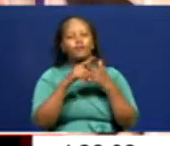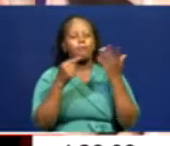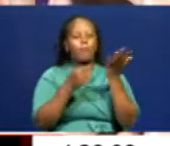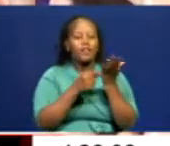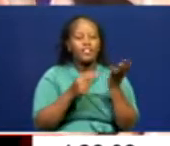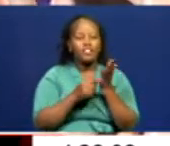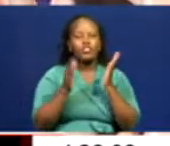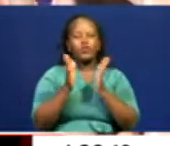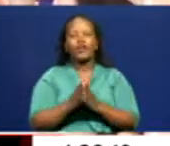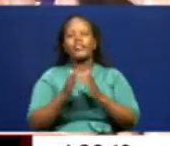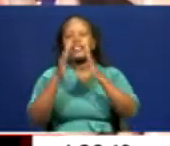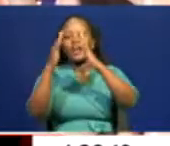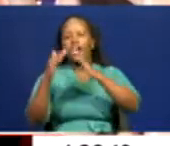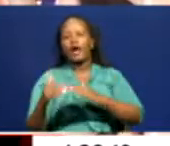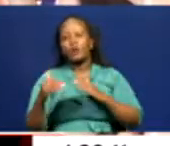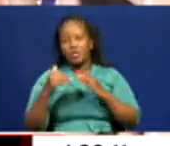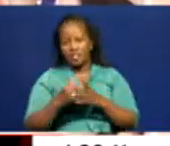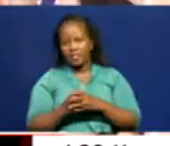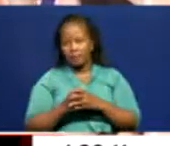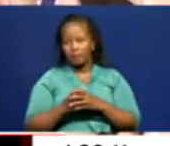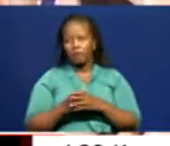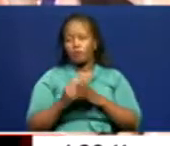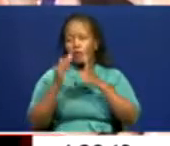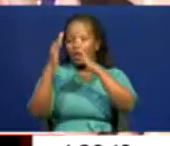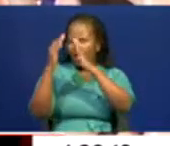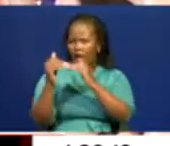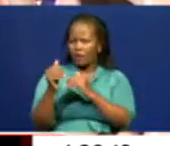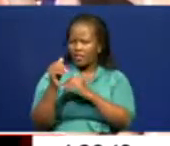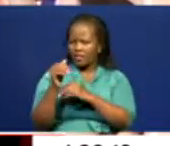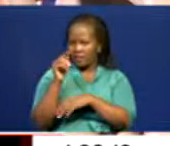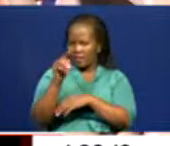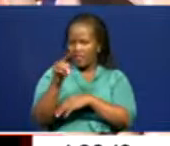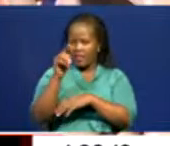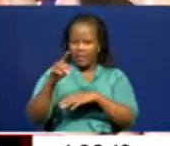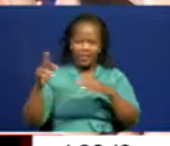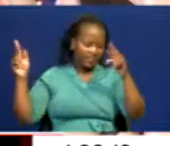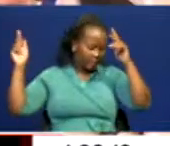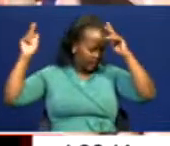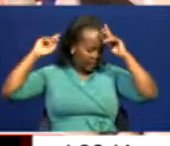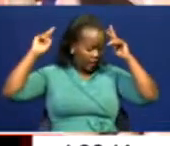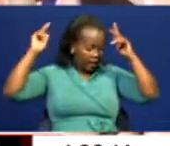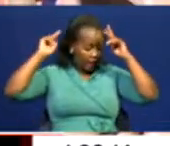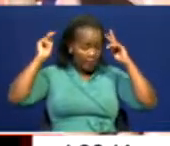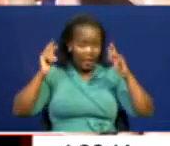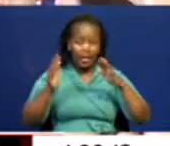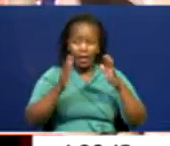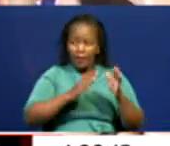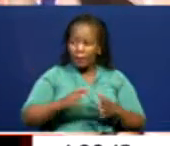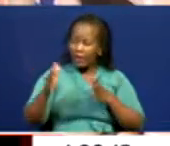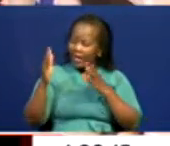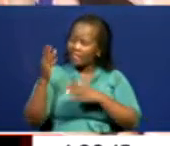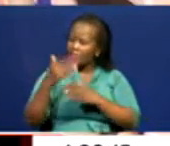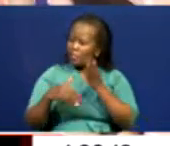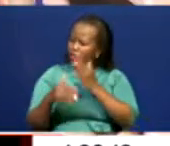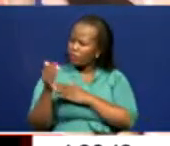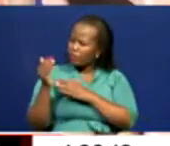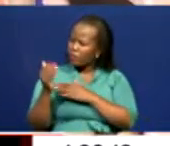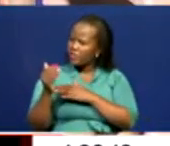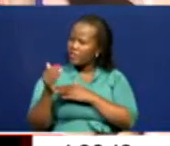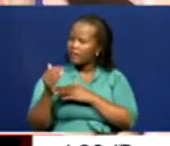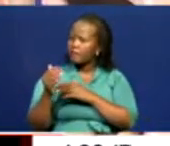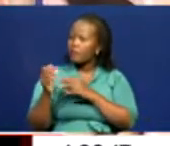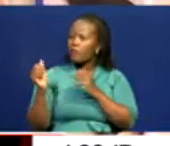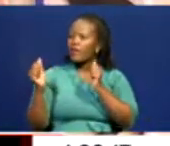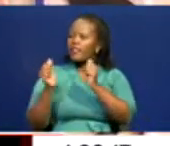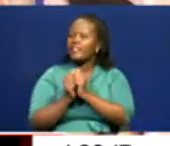mambo ya housing. Pale kwa housing hapa Kakamega, mpango yetu ni kujenga nyumba